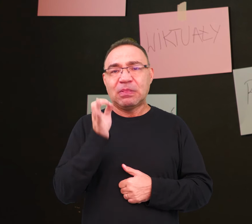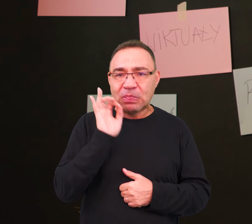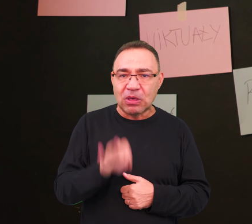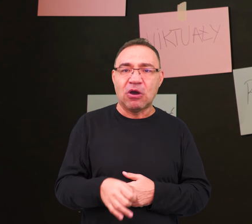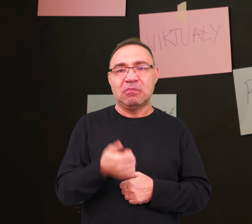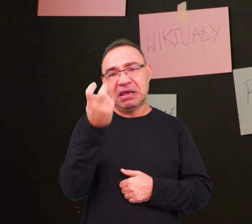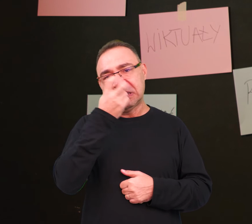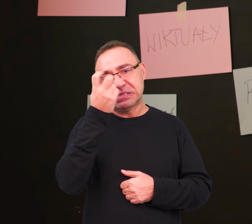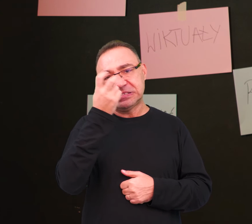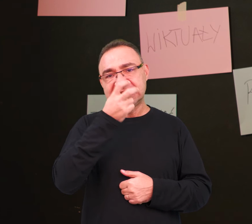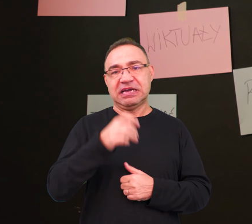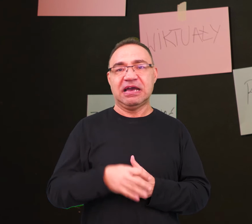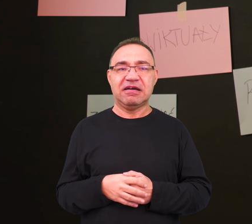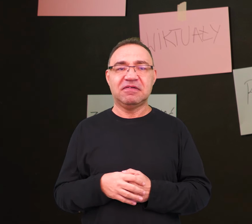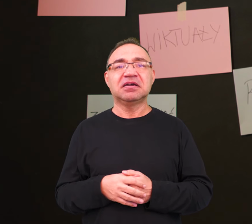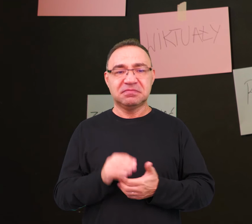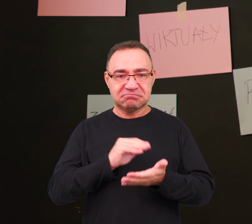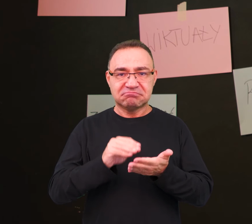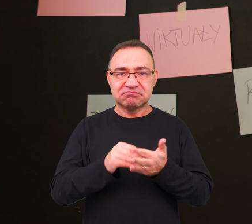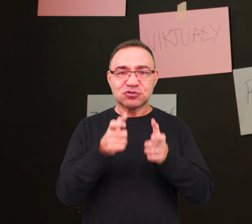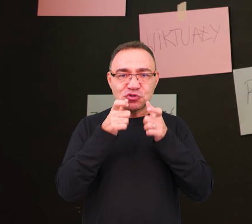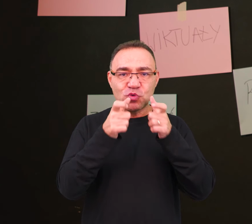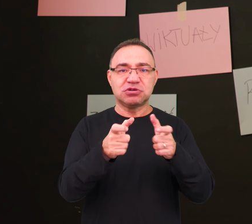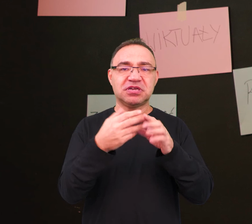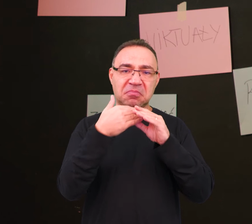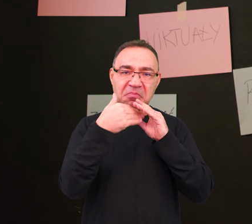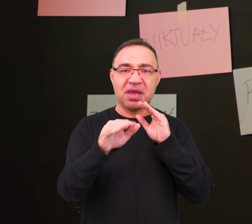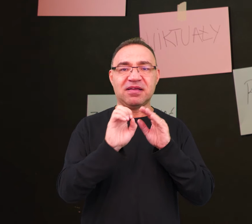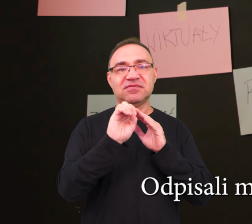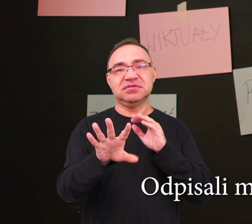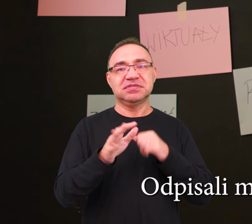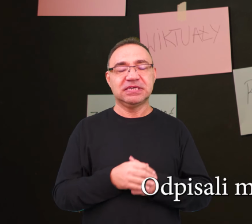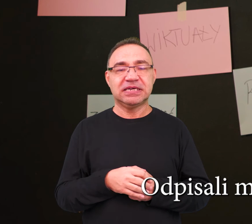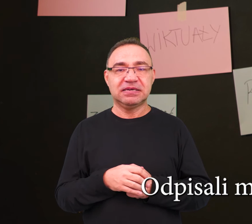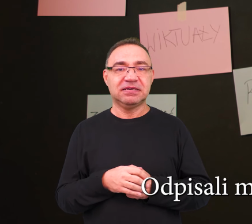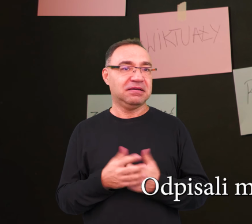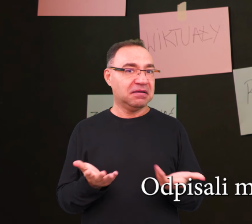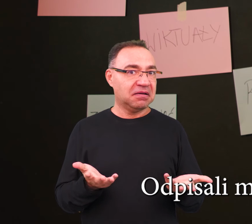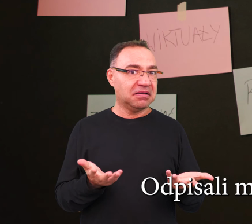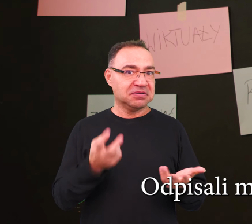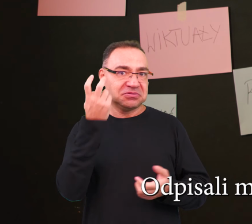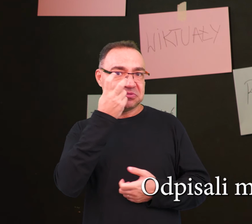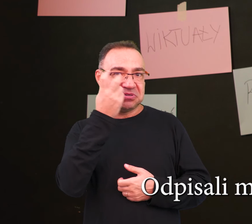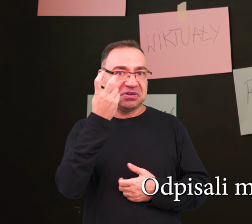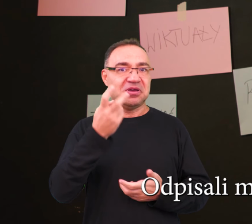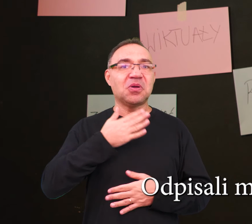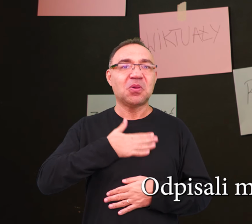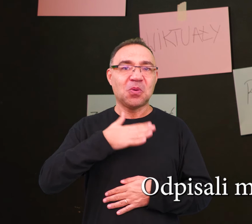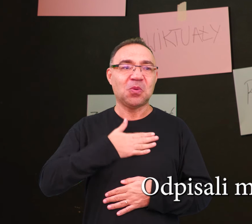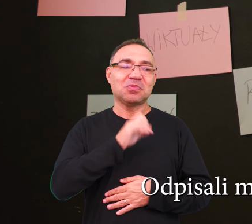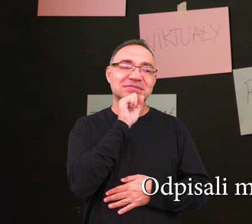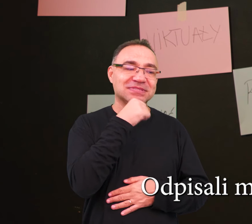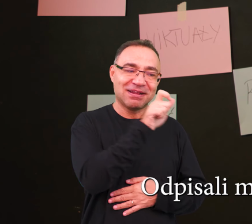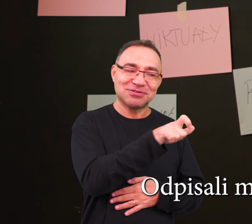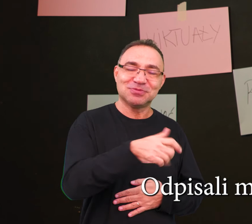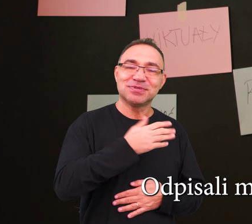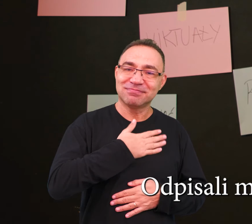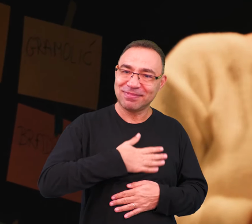że sobie spróbuję. I napisałam e-maila i tam napisali, że są warsztaty międzypokoleniowe, a ja lubię starszych